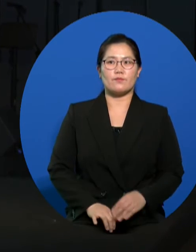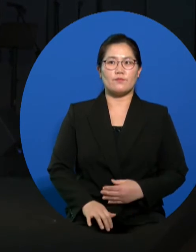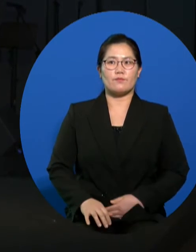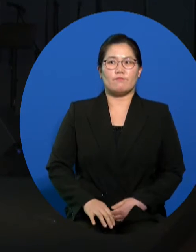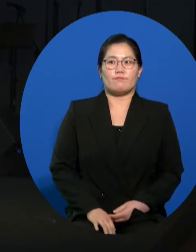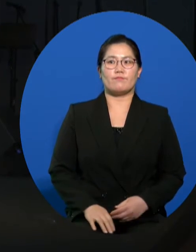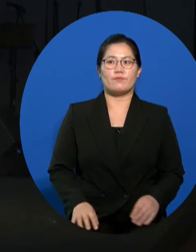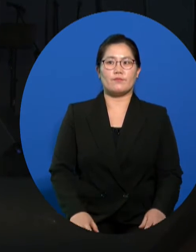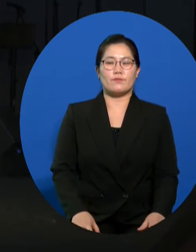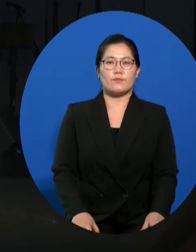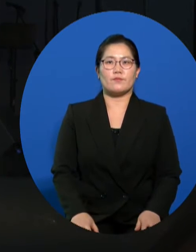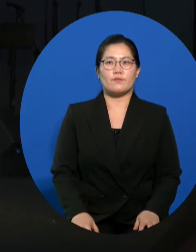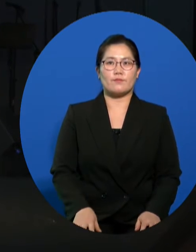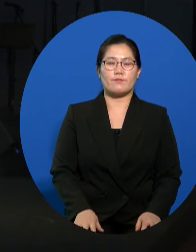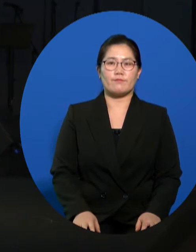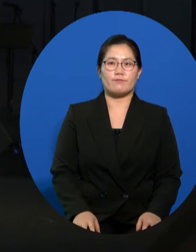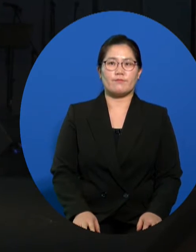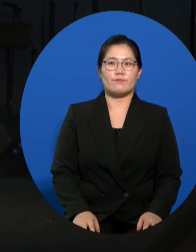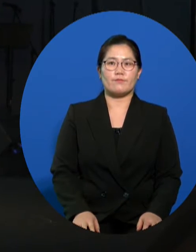마이크 좀 벗겠습니다.